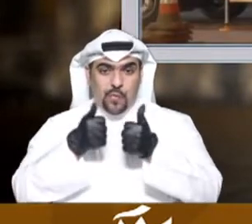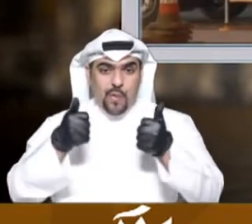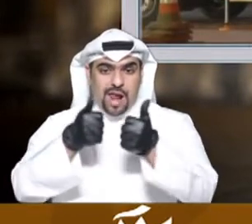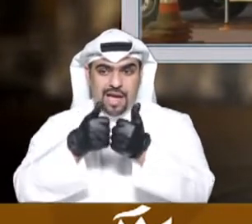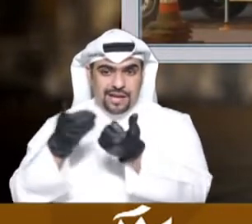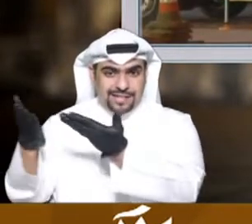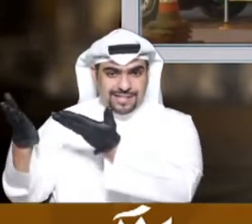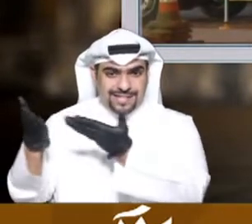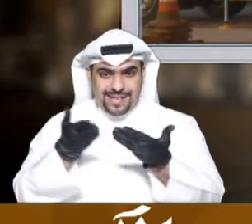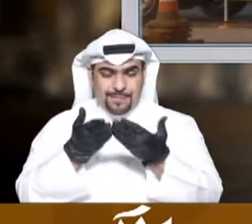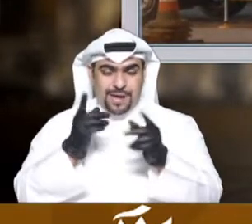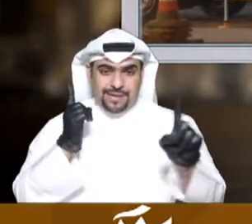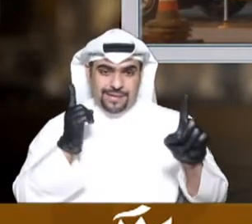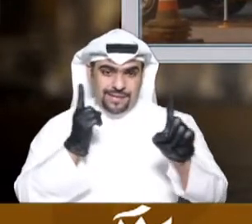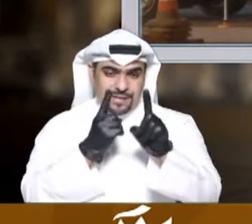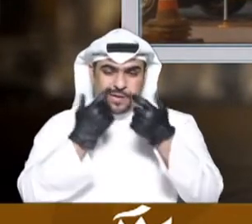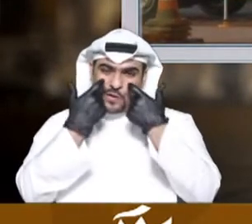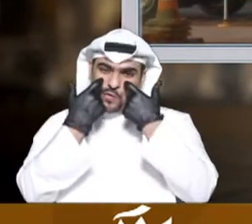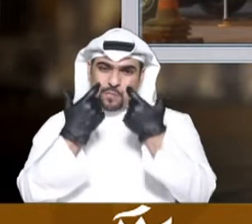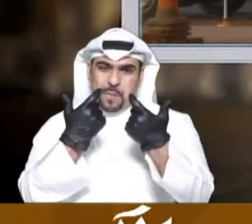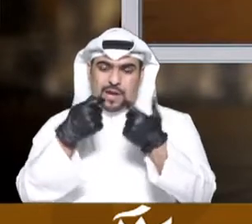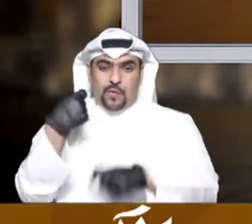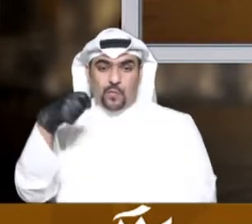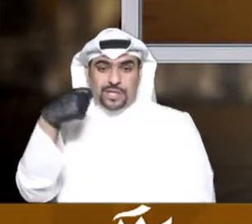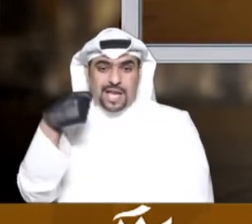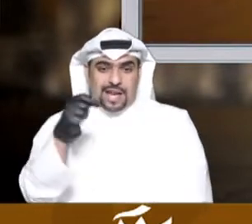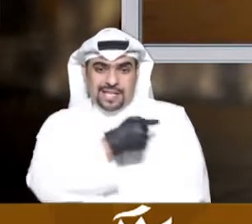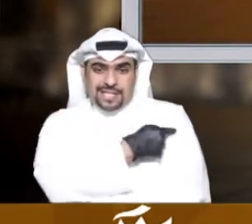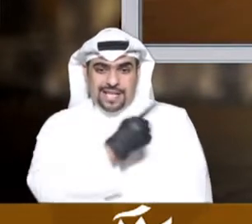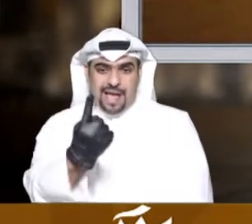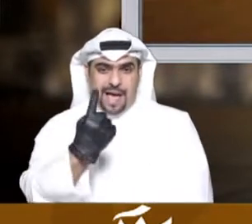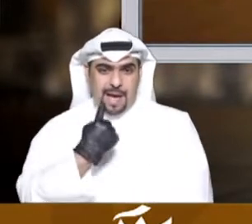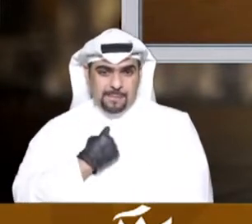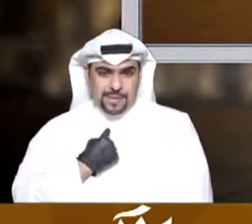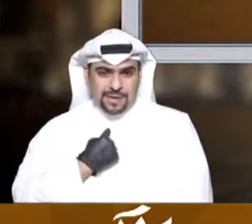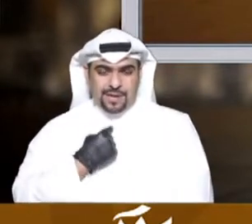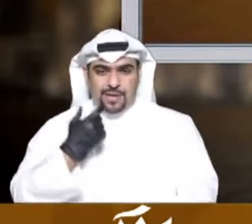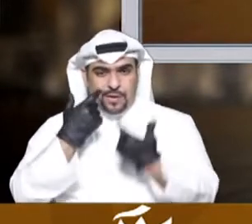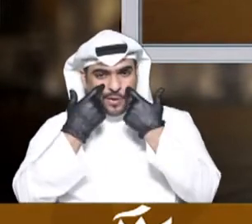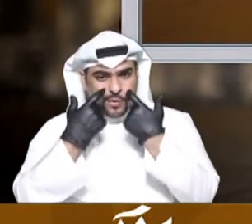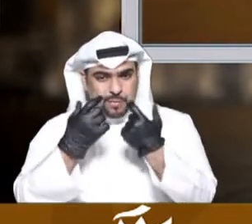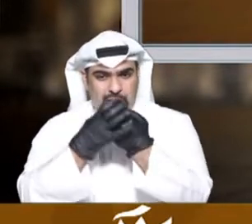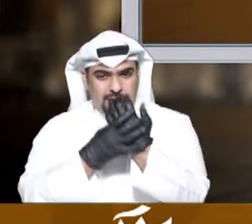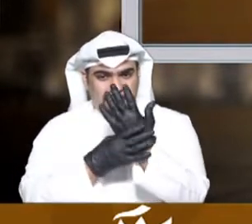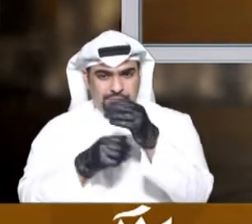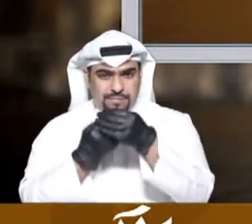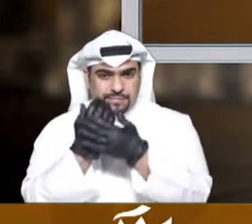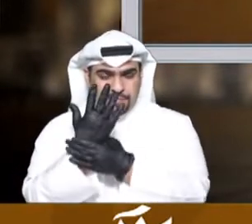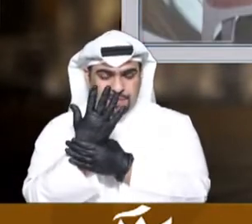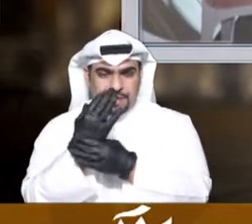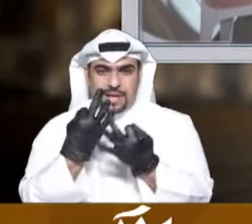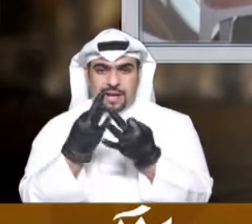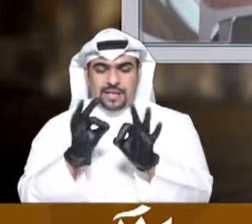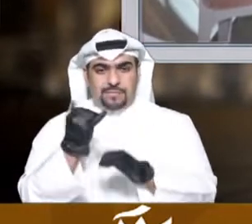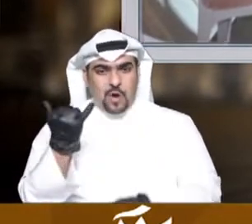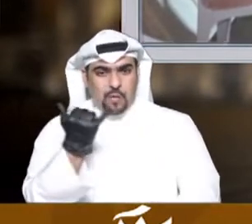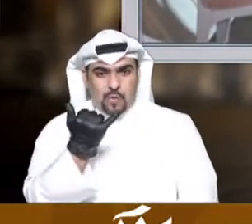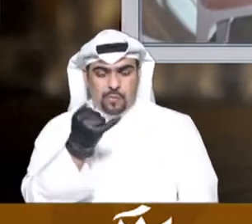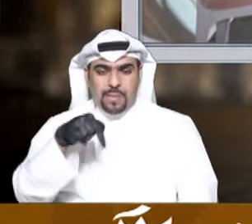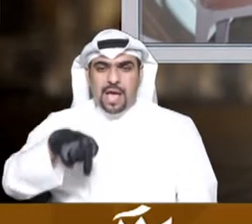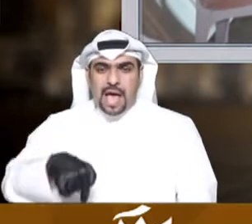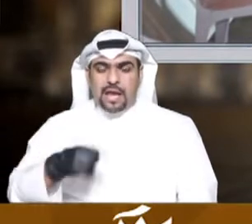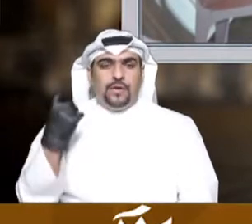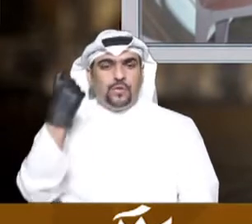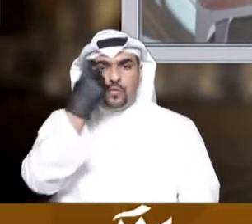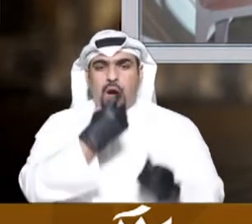يراعون التعليمات الصحيه. يعني ويعني يمكن احنا كثير من الاسئله قاعده توصلنا اللي هي شلون انا مثلا بروح استقبل